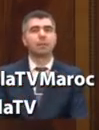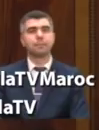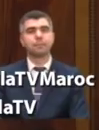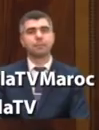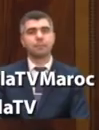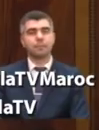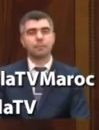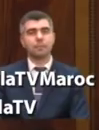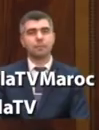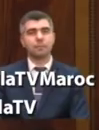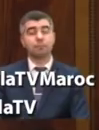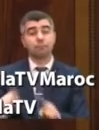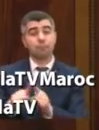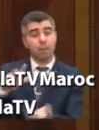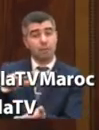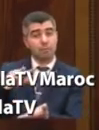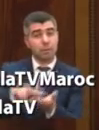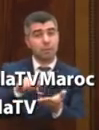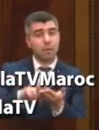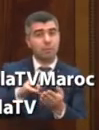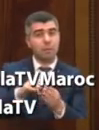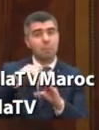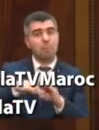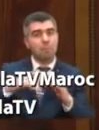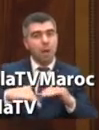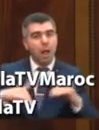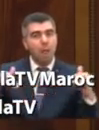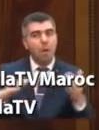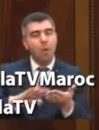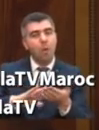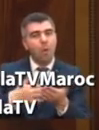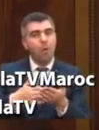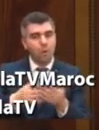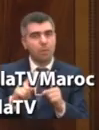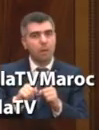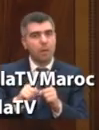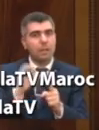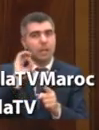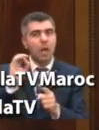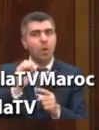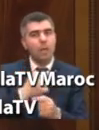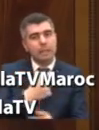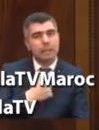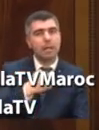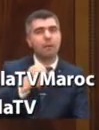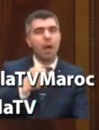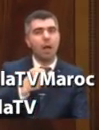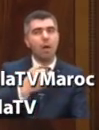في إطار تفعيل الدبلوماسية البرلمانية من أجل الدفاع عن قضية فلسطين لدى